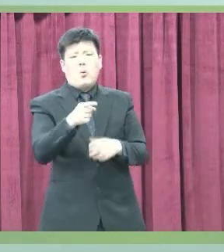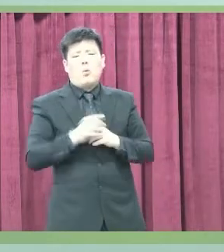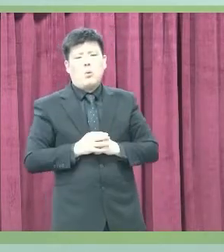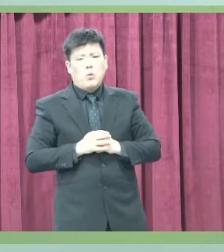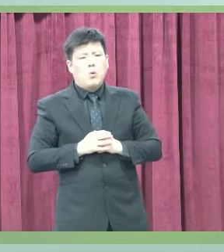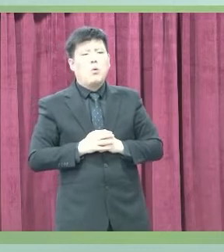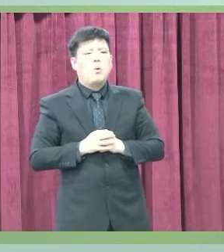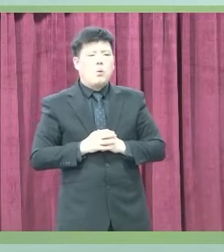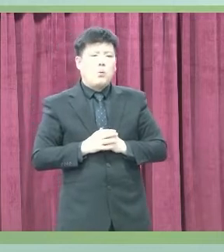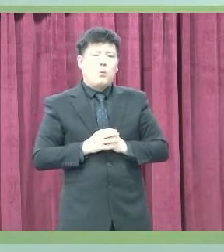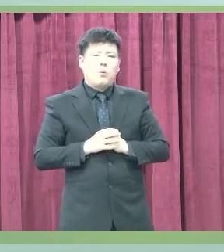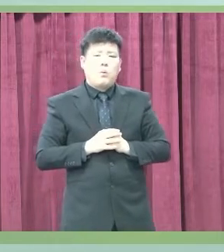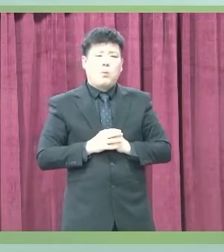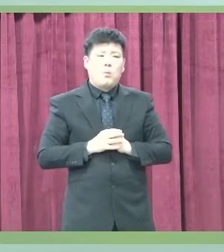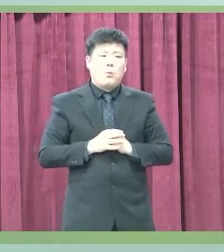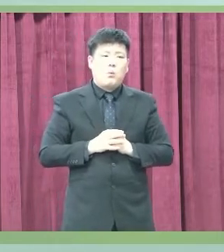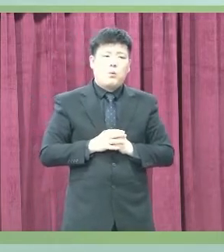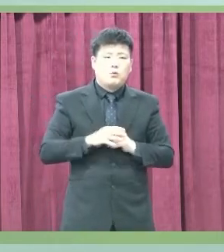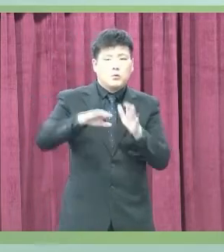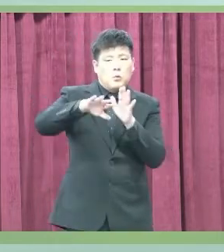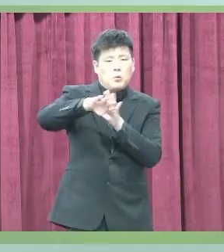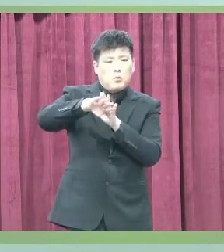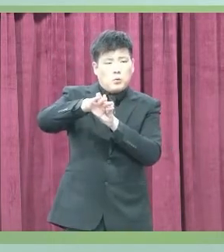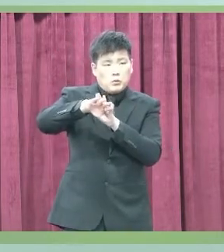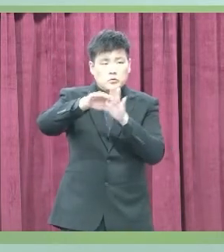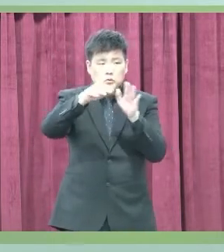이렇게 오른쪽으로 치우쳐 있고